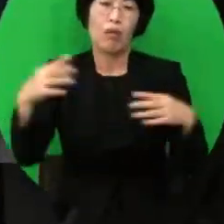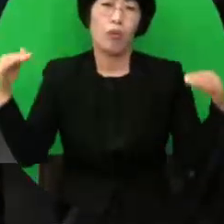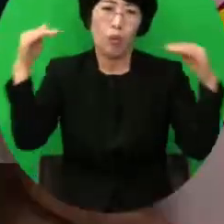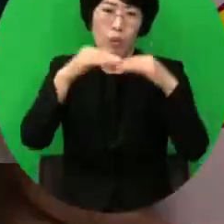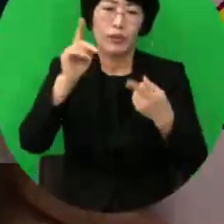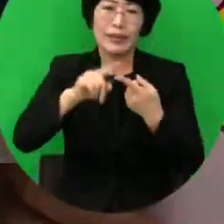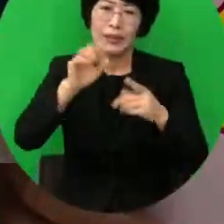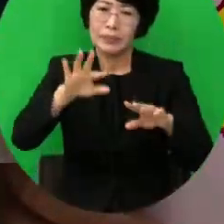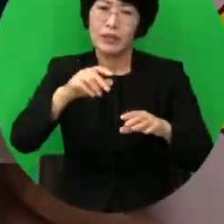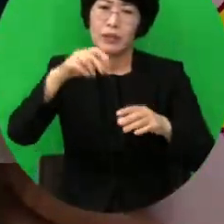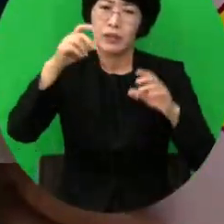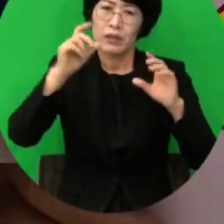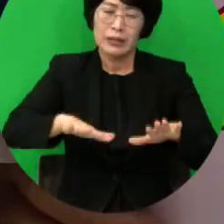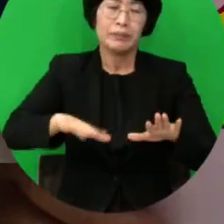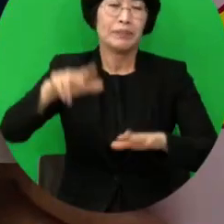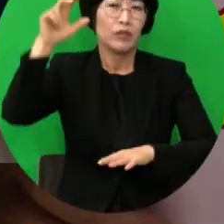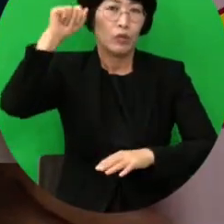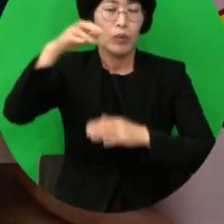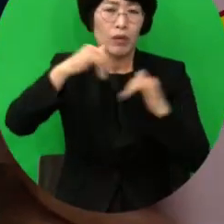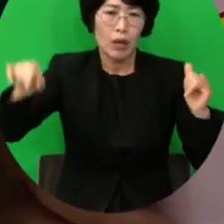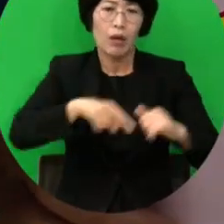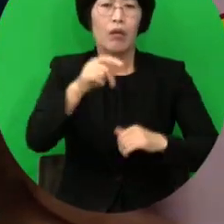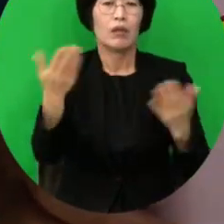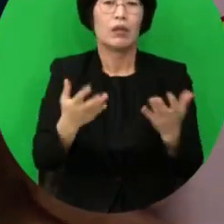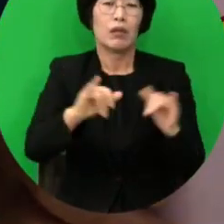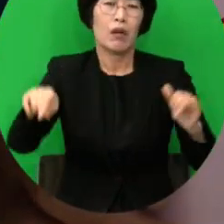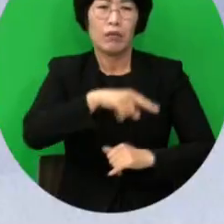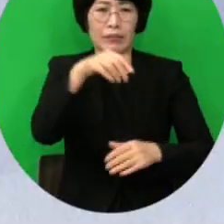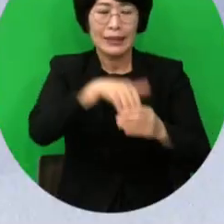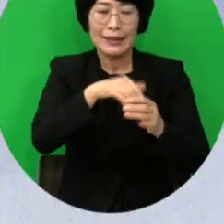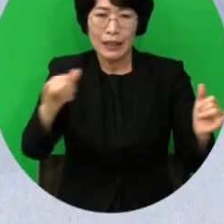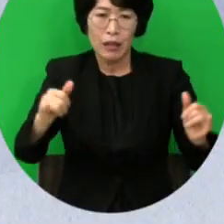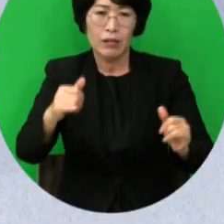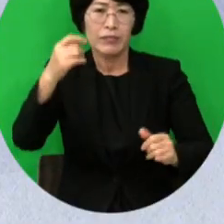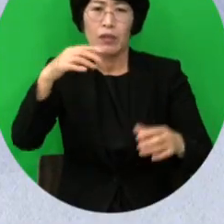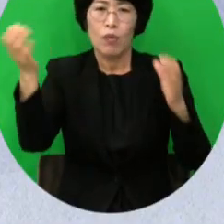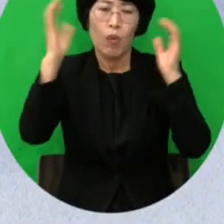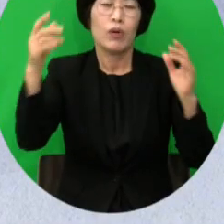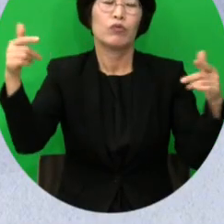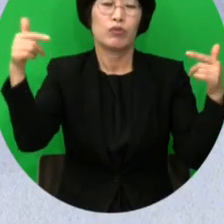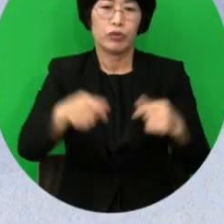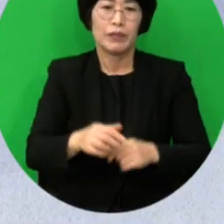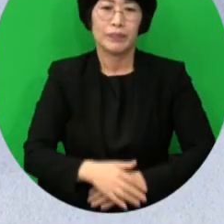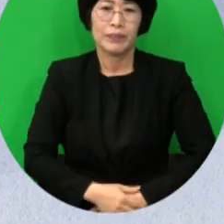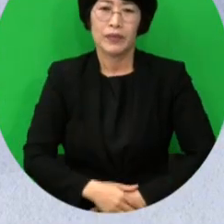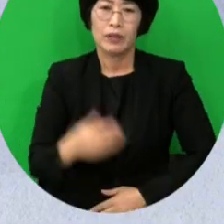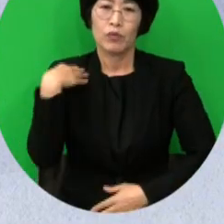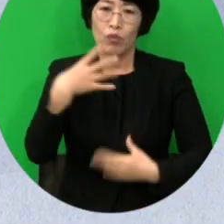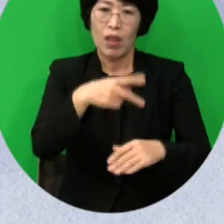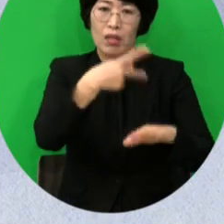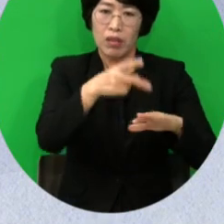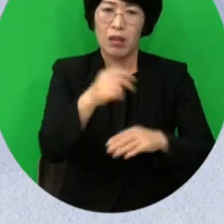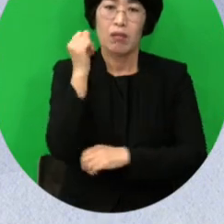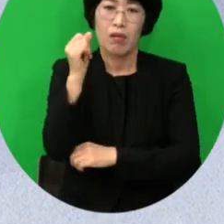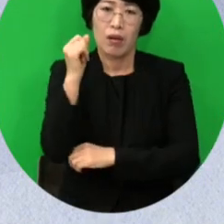당장의 후보자와 유권자 혼란도 줄일 수 있게 됐습니다. 저 무안 신안 영암이 이렇게